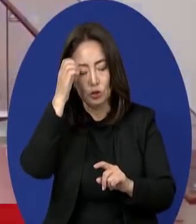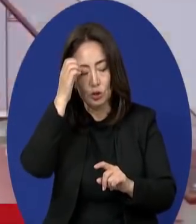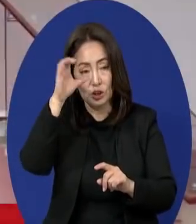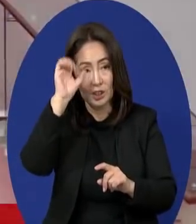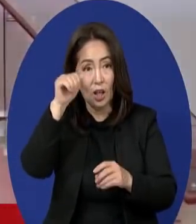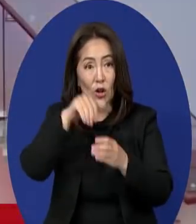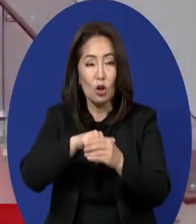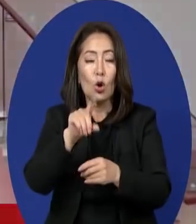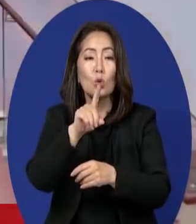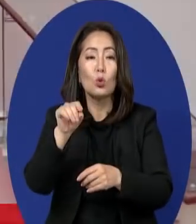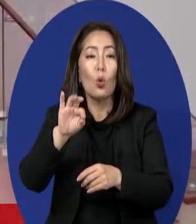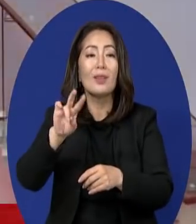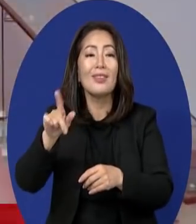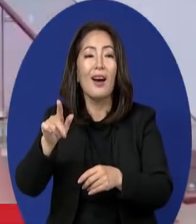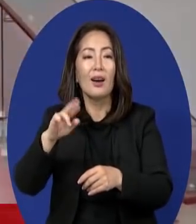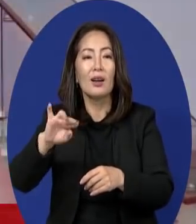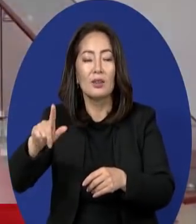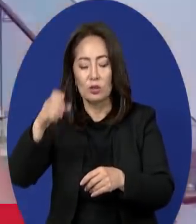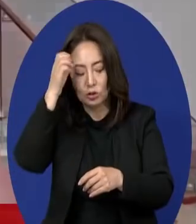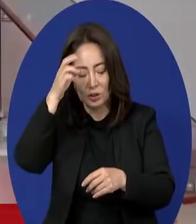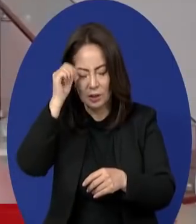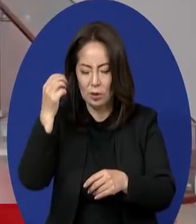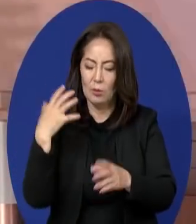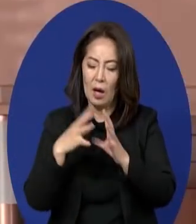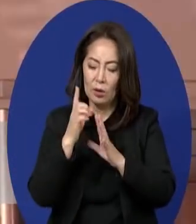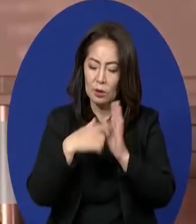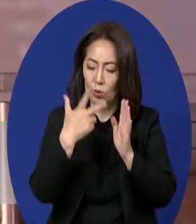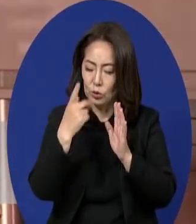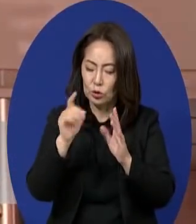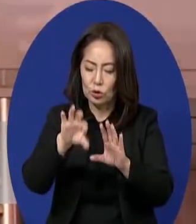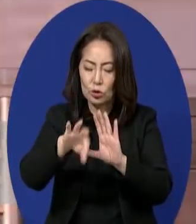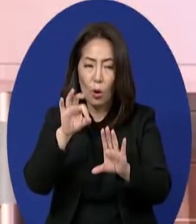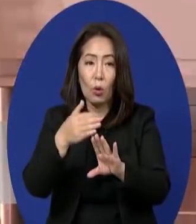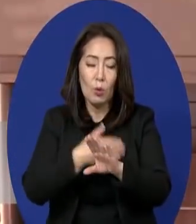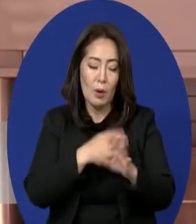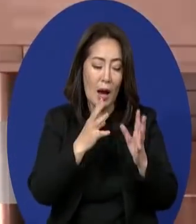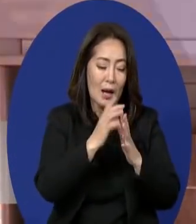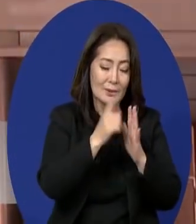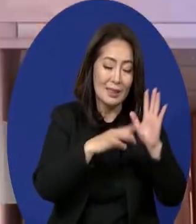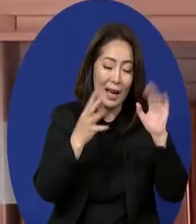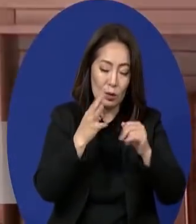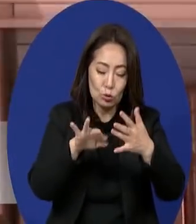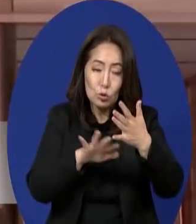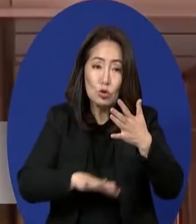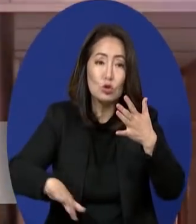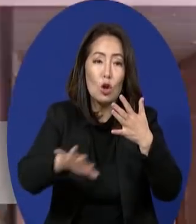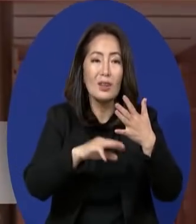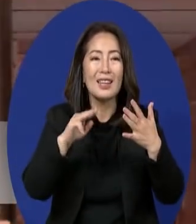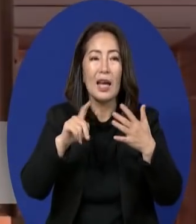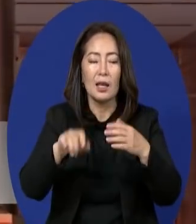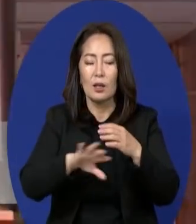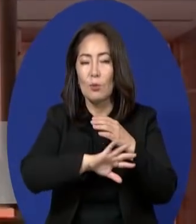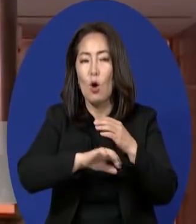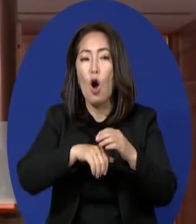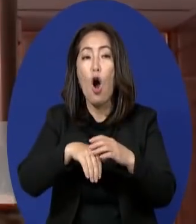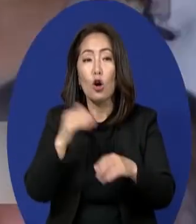болсон юм а. Тэрээр 10 дугаар сарын 31-нд бүх нийтийн сонгууль явуулахын тулд энэ сарын 14-нд парламентын доод танхимаа огцруулахар төлөвлөж байна.